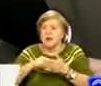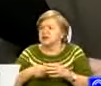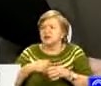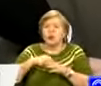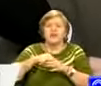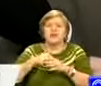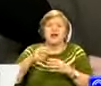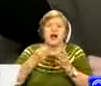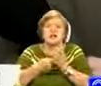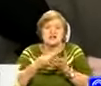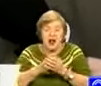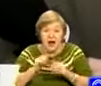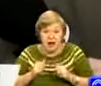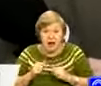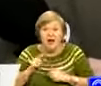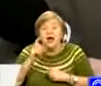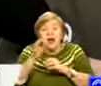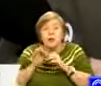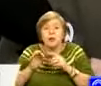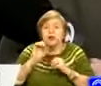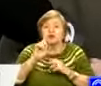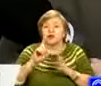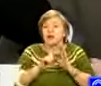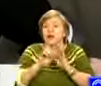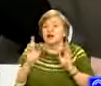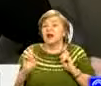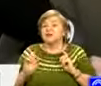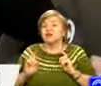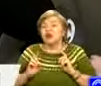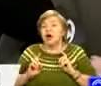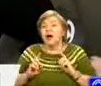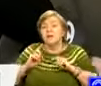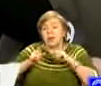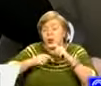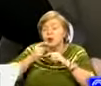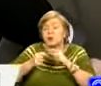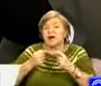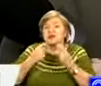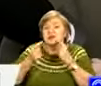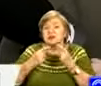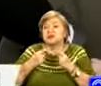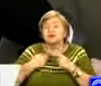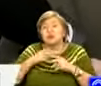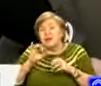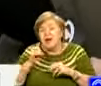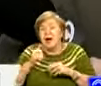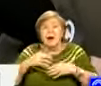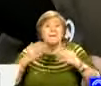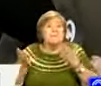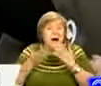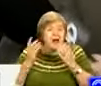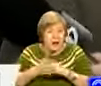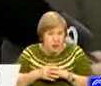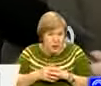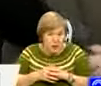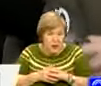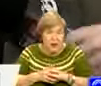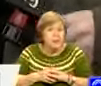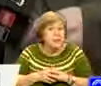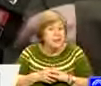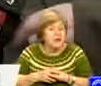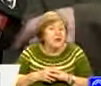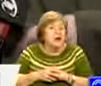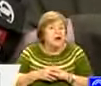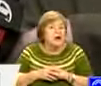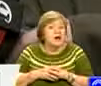proiecte de lege ar trebui puse poate pe... ori le aprobăm mai repede, și intră în vigoare, ori le implementăm, să le